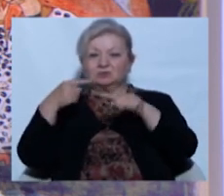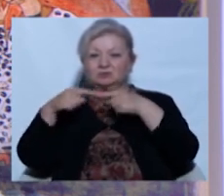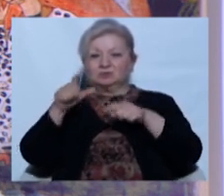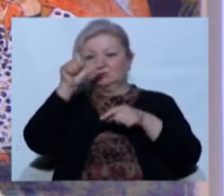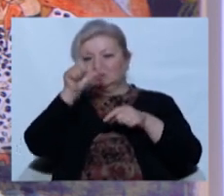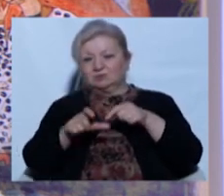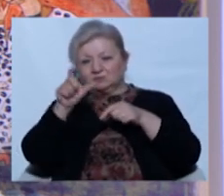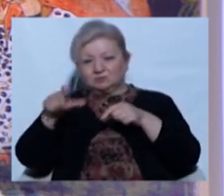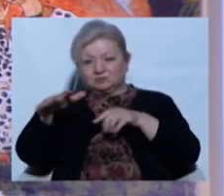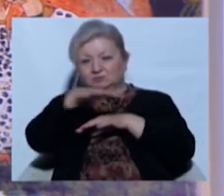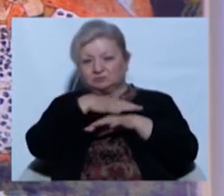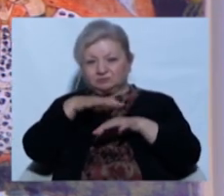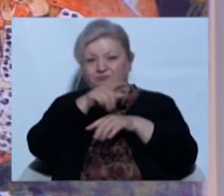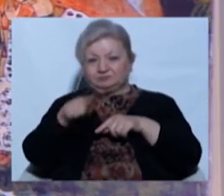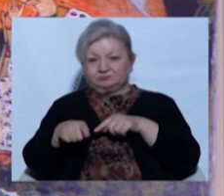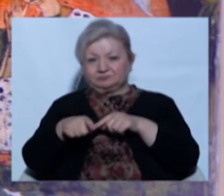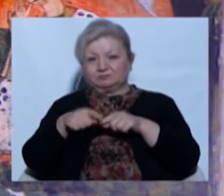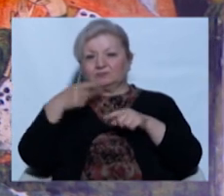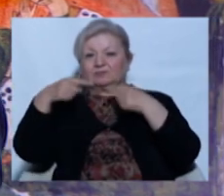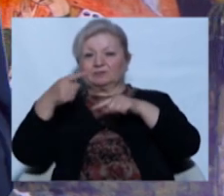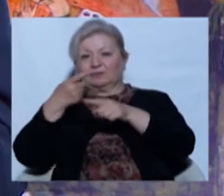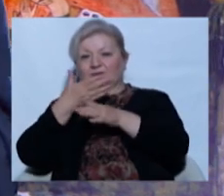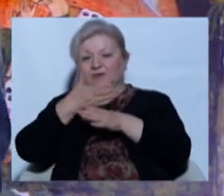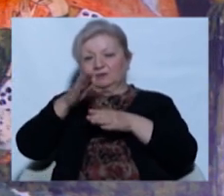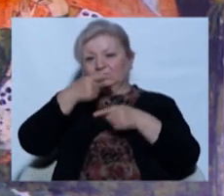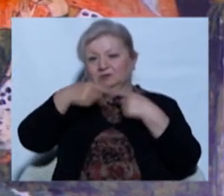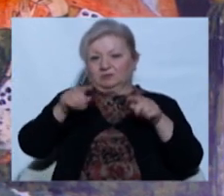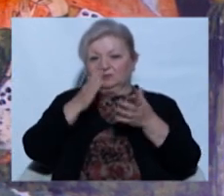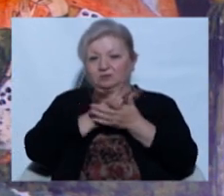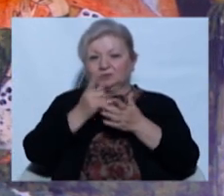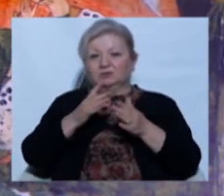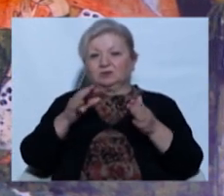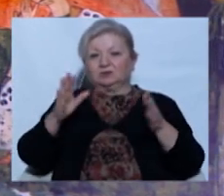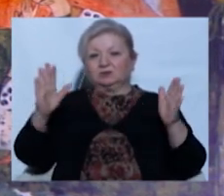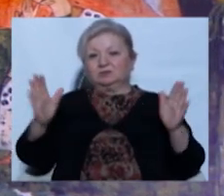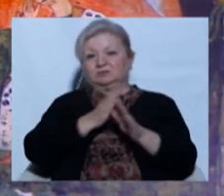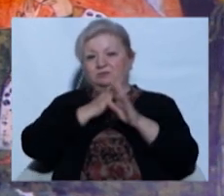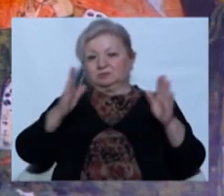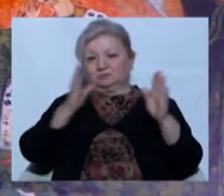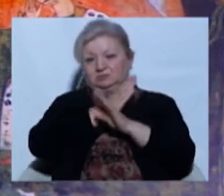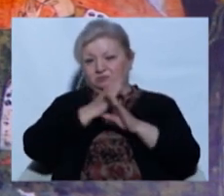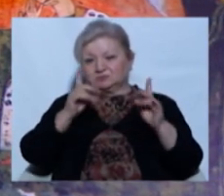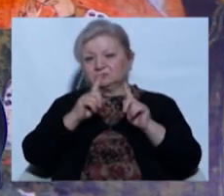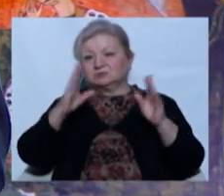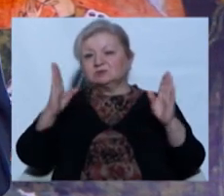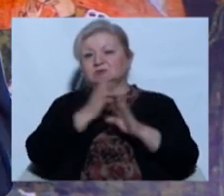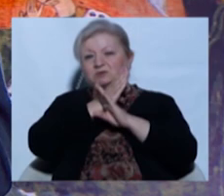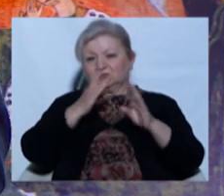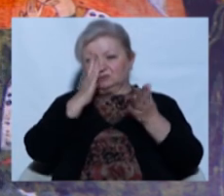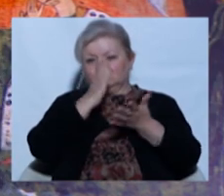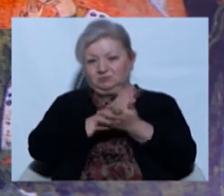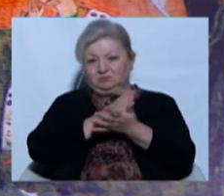ვთქვათ, განსხვავდება სხვებისგან. და ჰიმნი, ეს არის ჰიმნი, არის სიმღერა რაღაცა, რომელიც